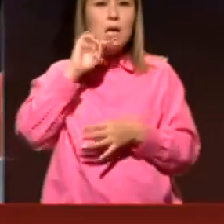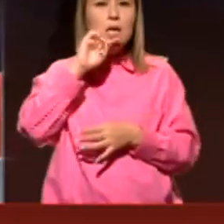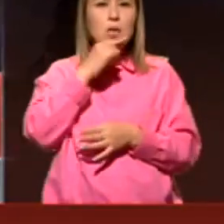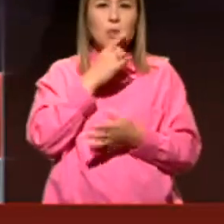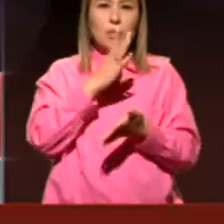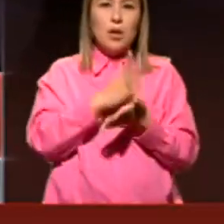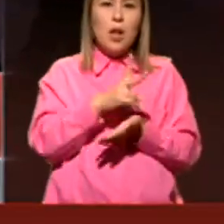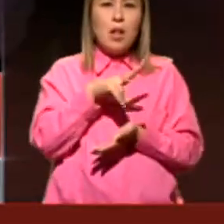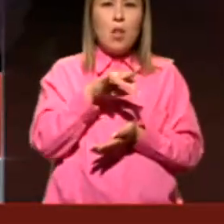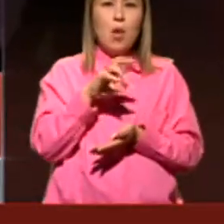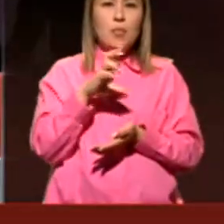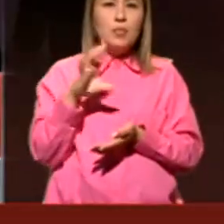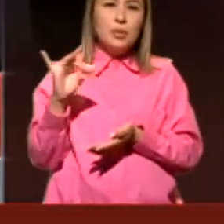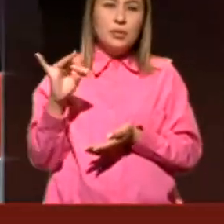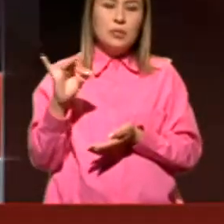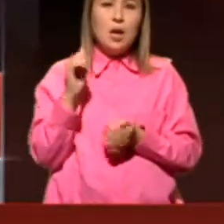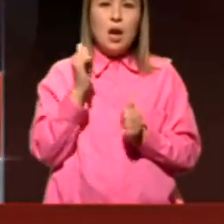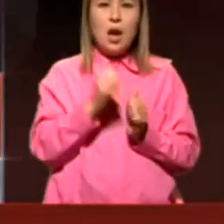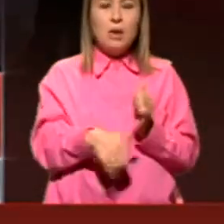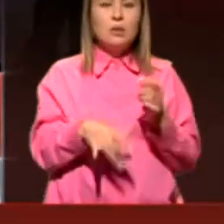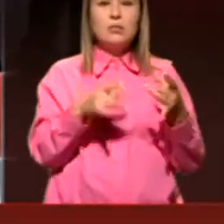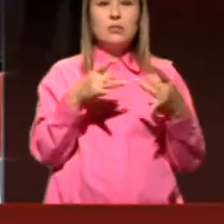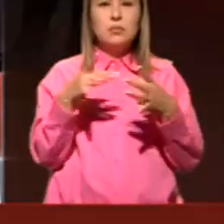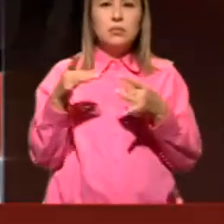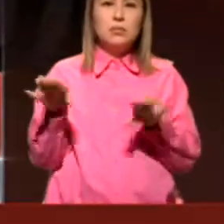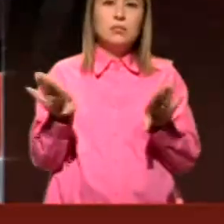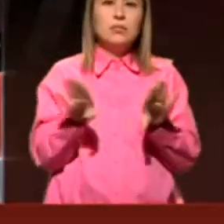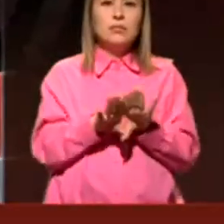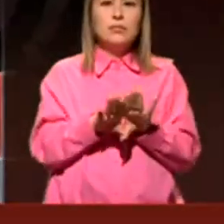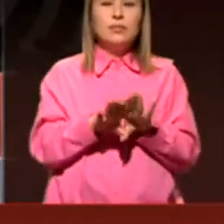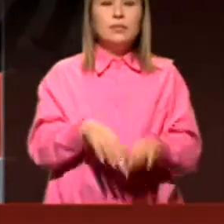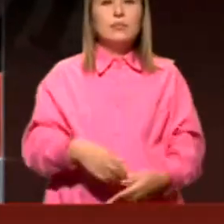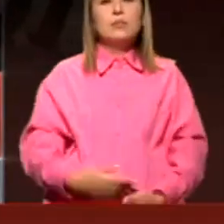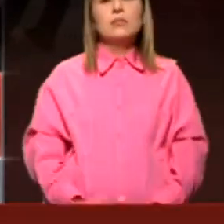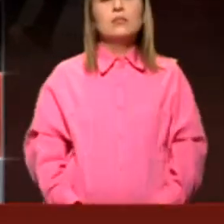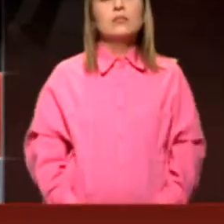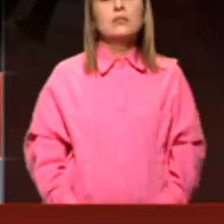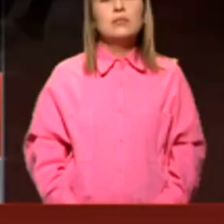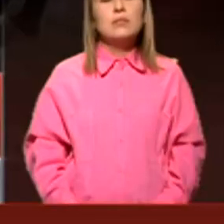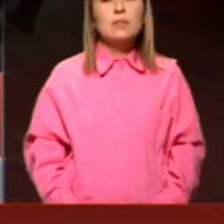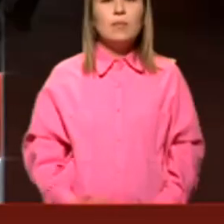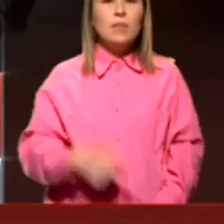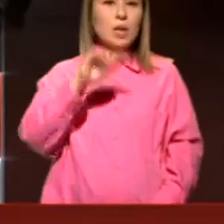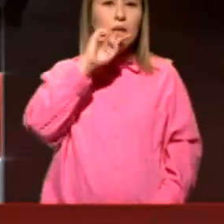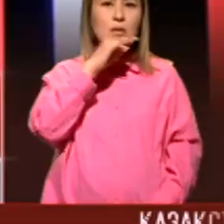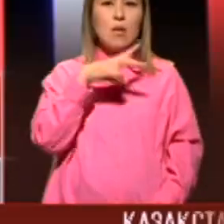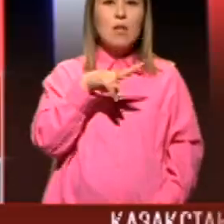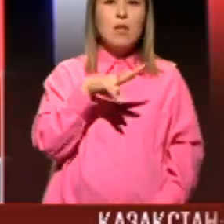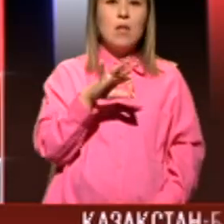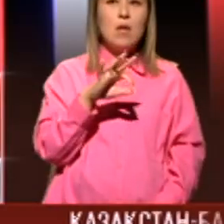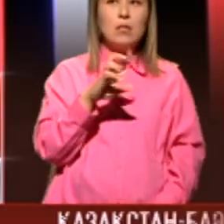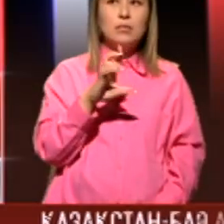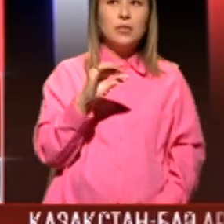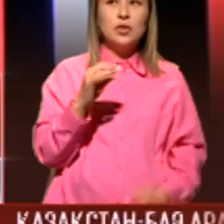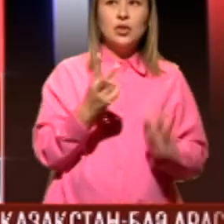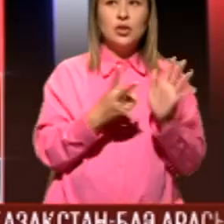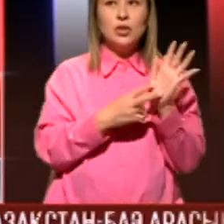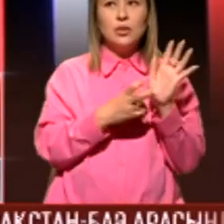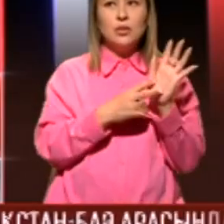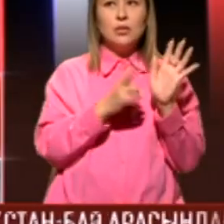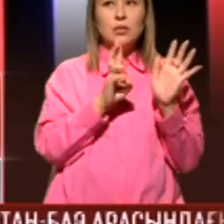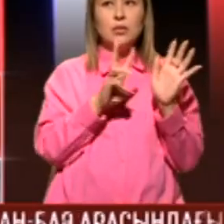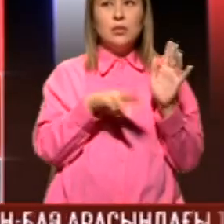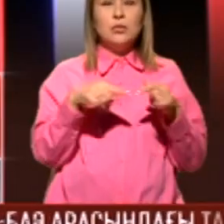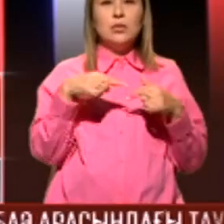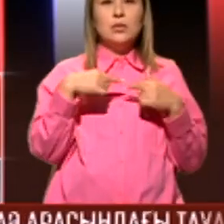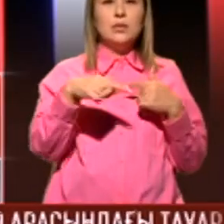экономикалық лобби бар. Әрбір қақтығыстың артында бұны ашық мойындау керек. Сіз айтасыз, экономикалық лобби дейсіз. 700 шақырым ғой, қателеспесек,